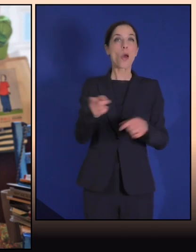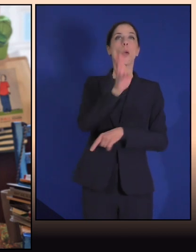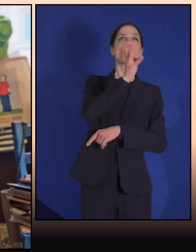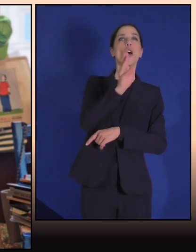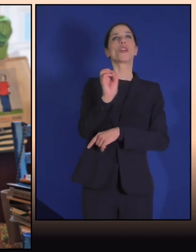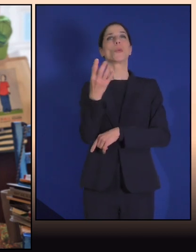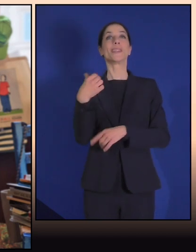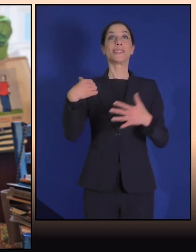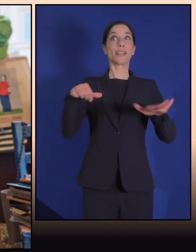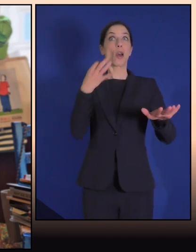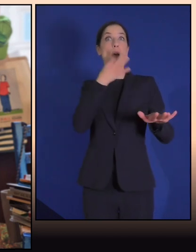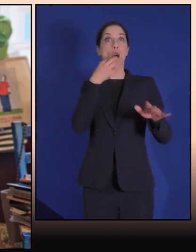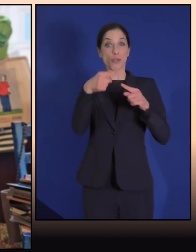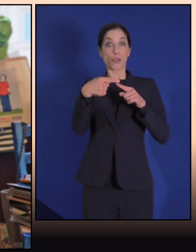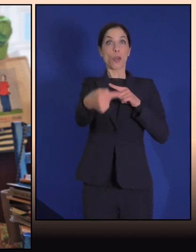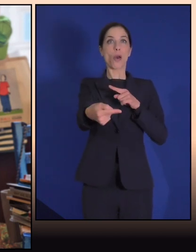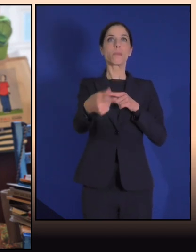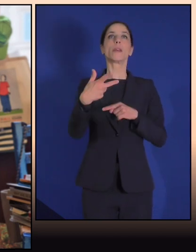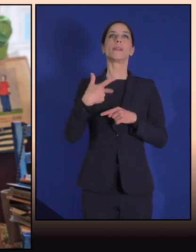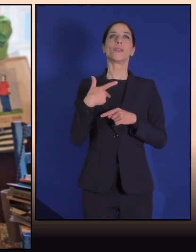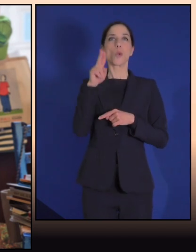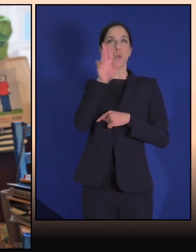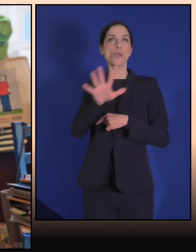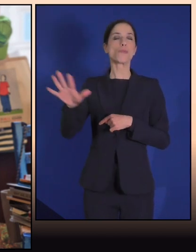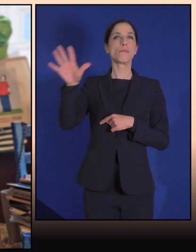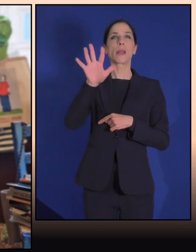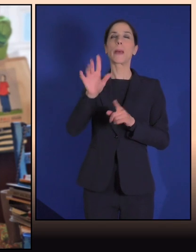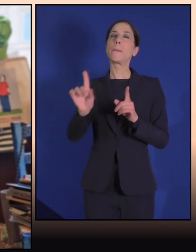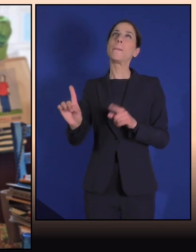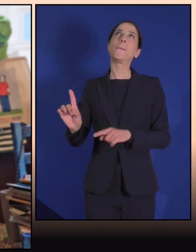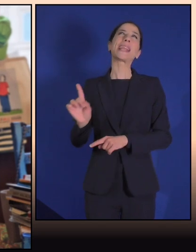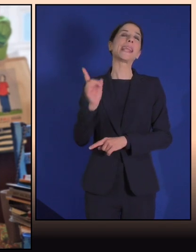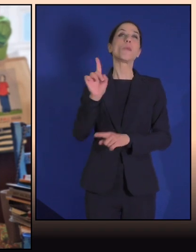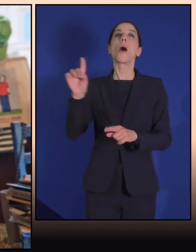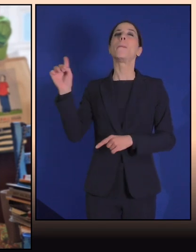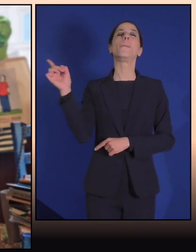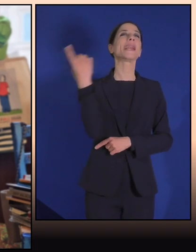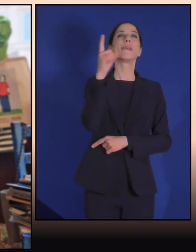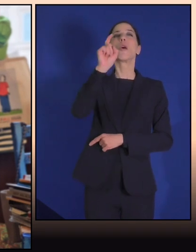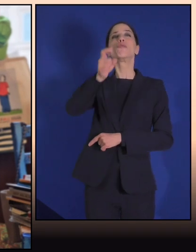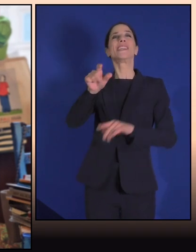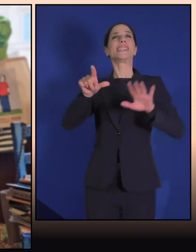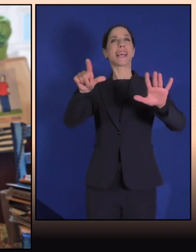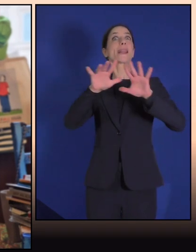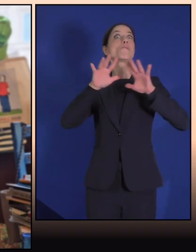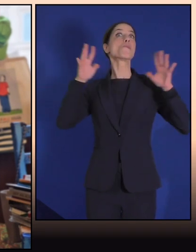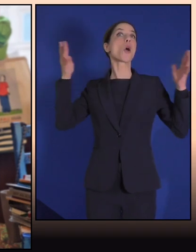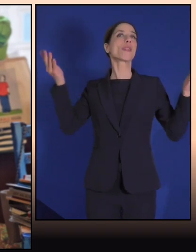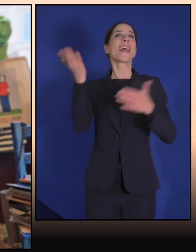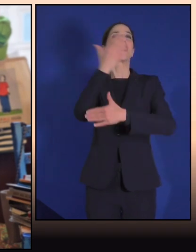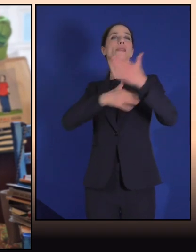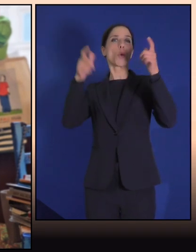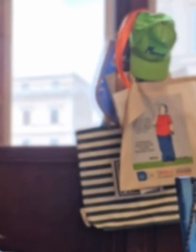16 di ottobre si svolgerà in Umbria il primo G7 mondiale su disabilità